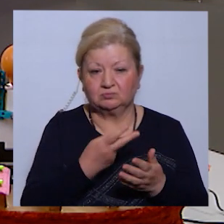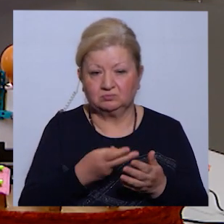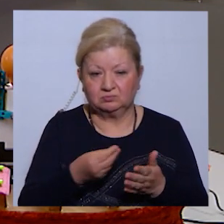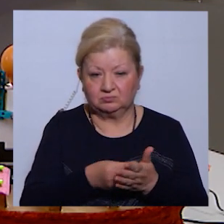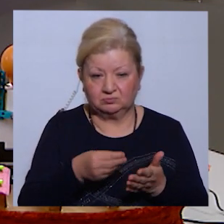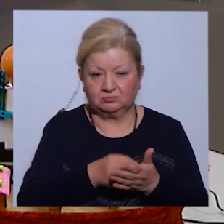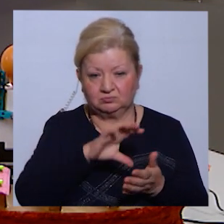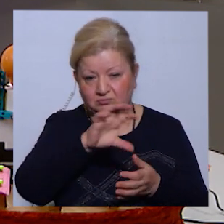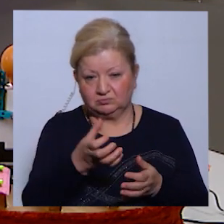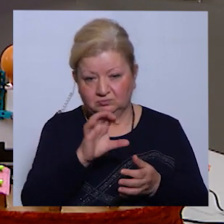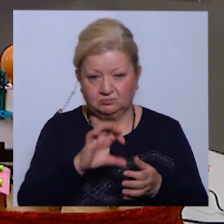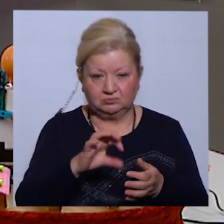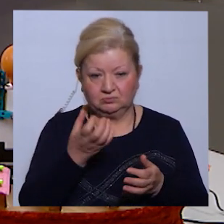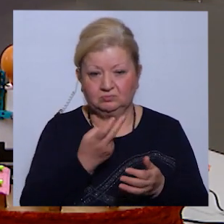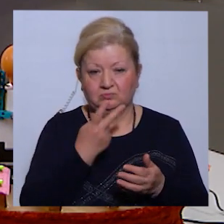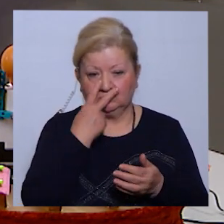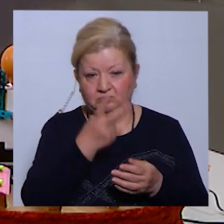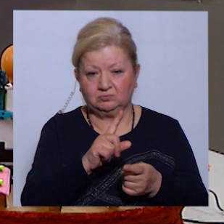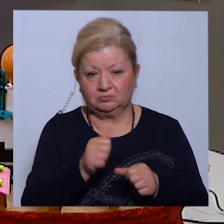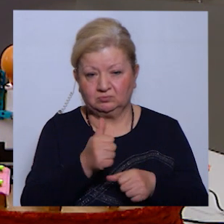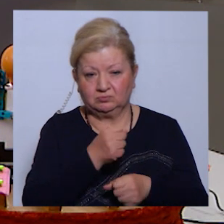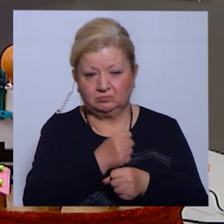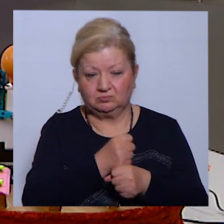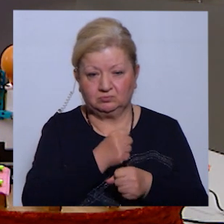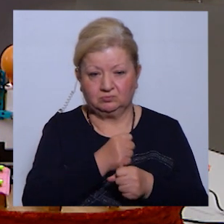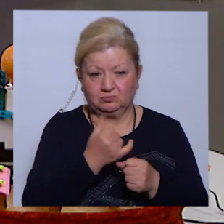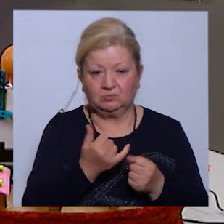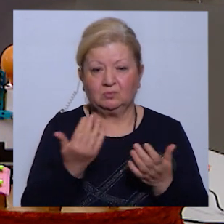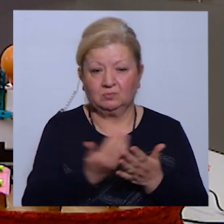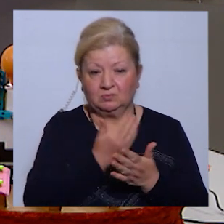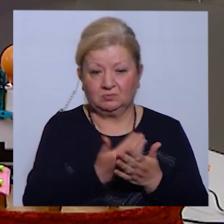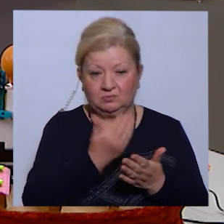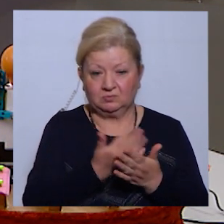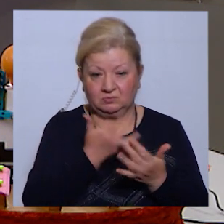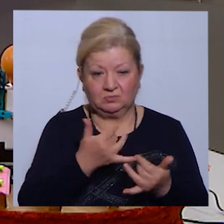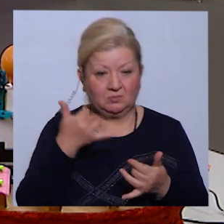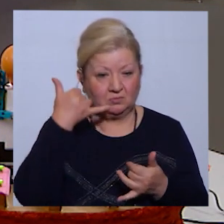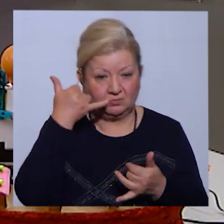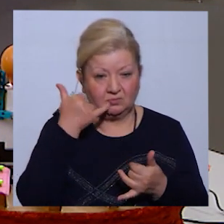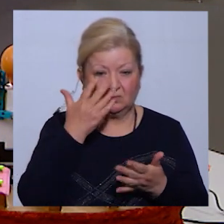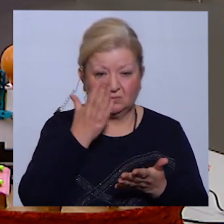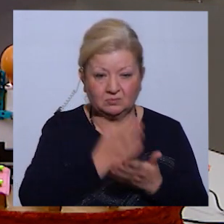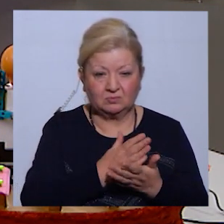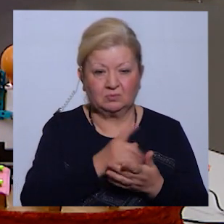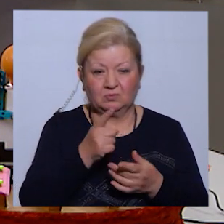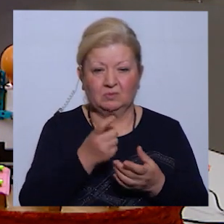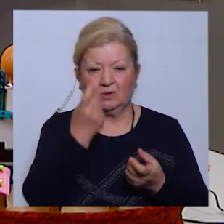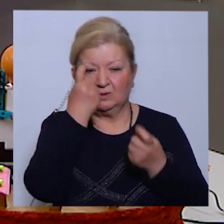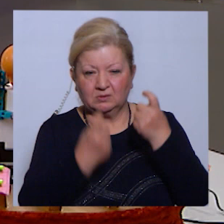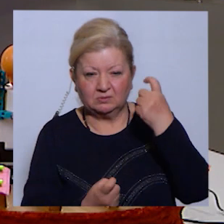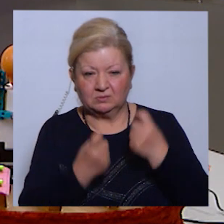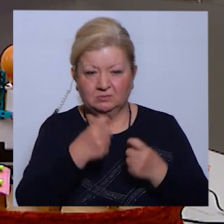ვინახოთ, როგორ ფუნქციონირებს ეს. თანამედროვე ტელეფონებში ბუნებრივი ხე ზამბარები და ტვირთები არ არის,